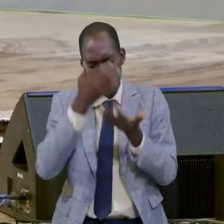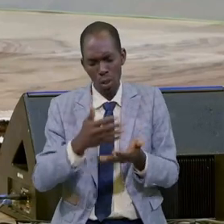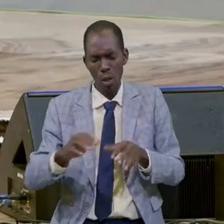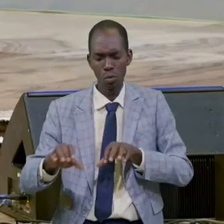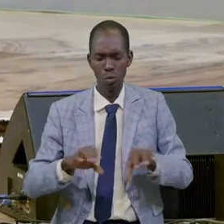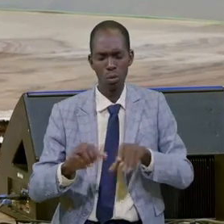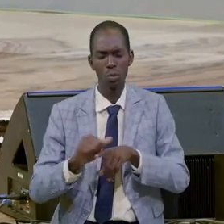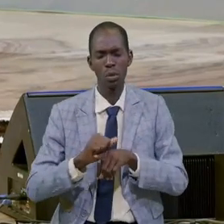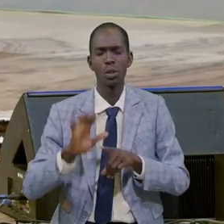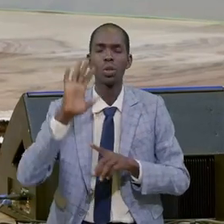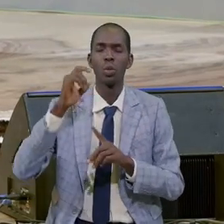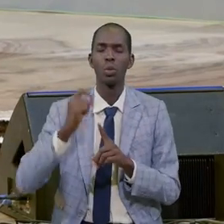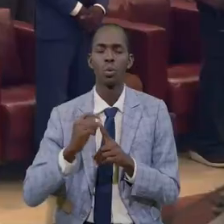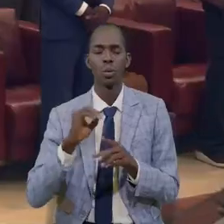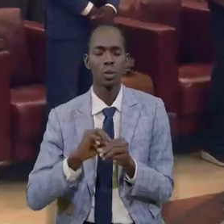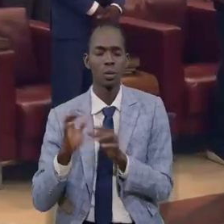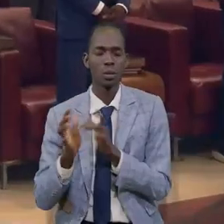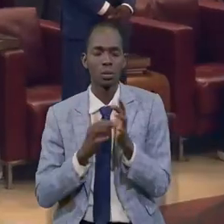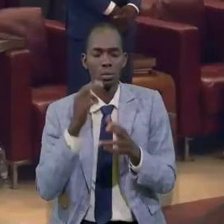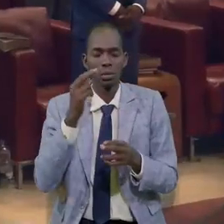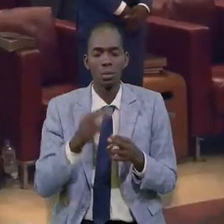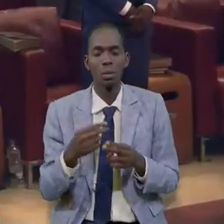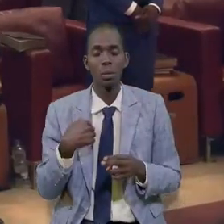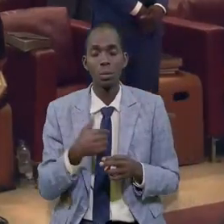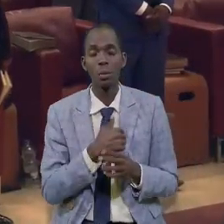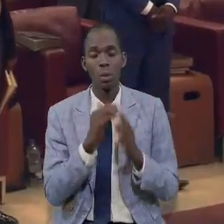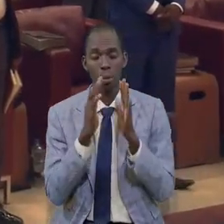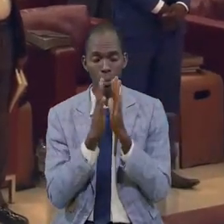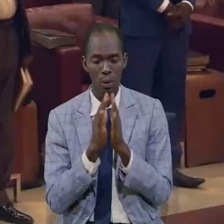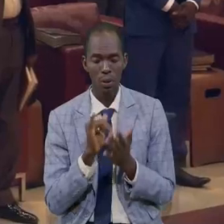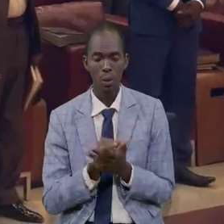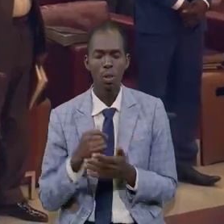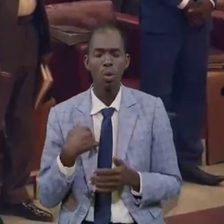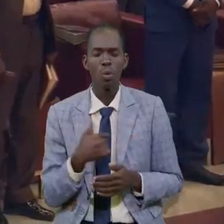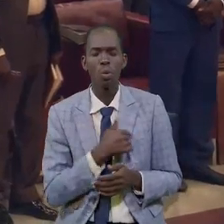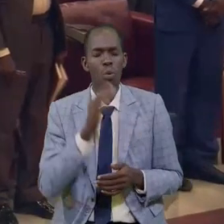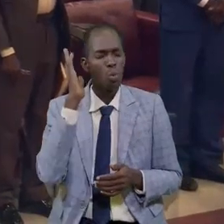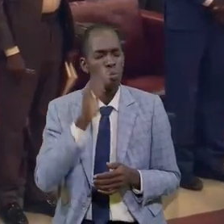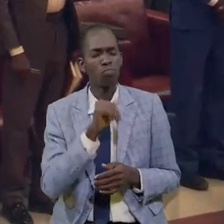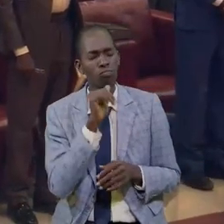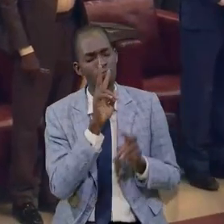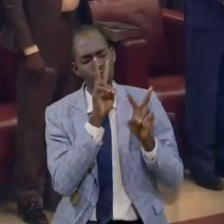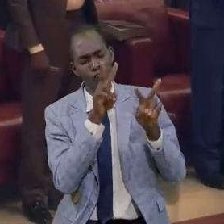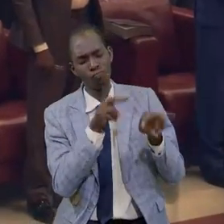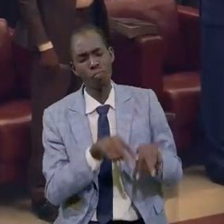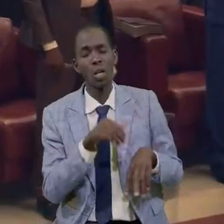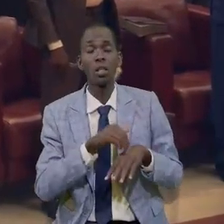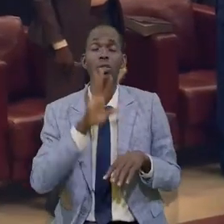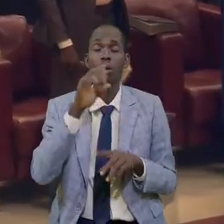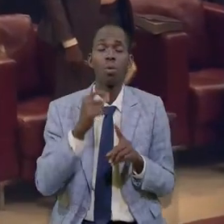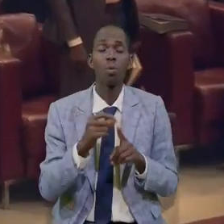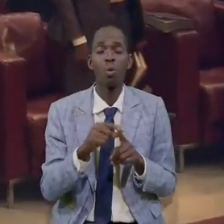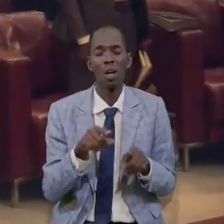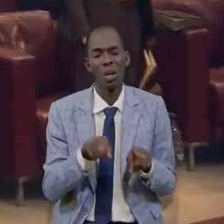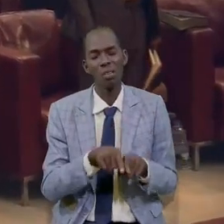pratiquants de la parole au nom de Jésus. Nous prions que nous ne prenions pas la parole de Dieu comme